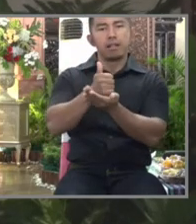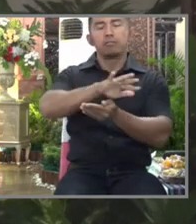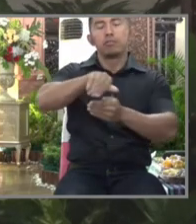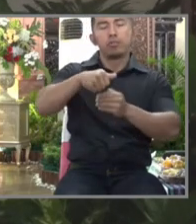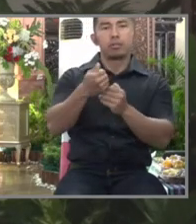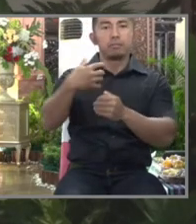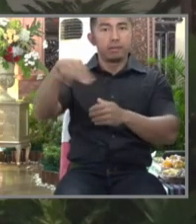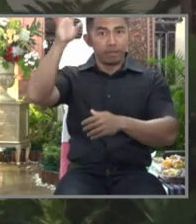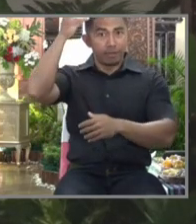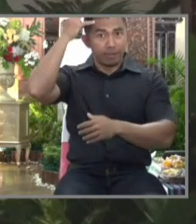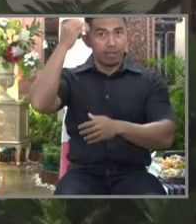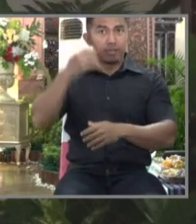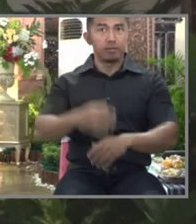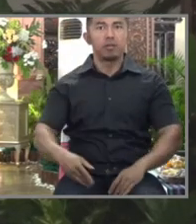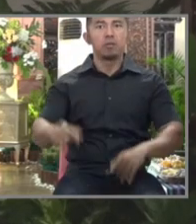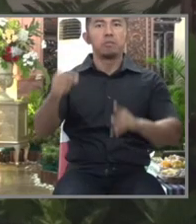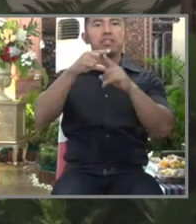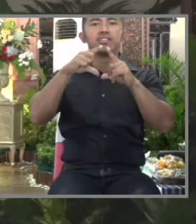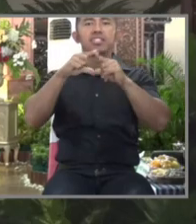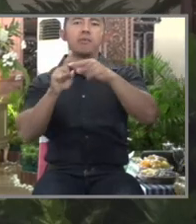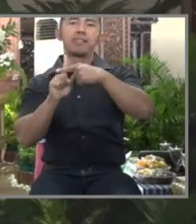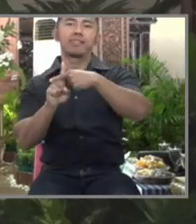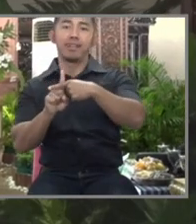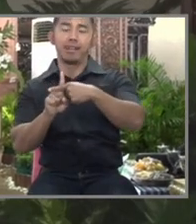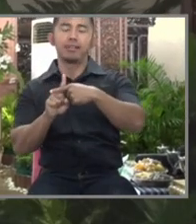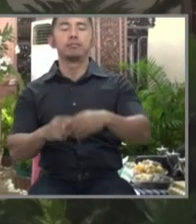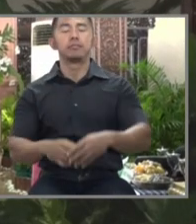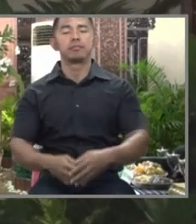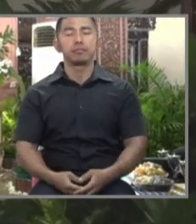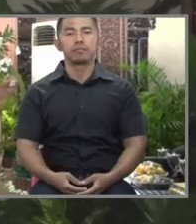Daerah Provinsi Jawa Tengah,